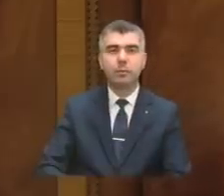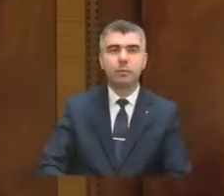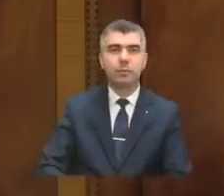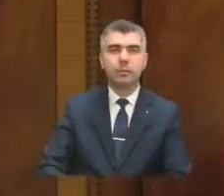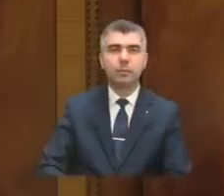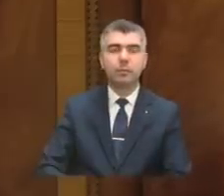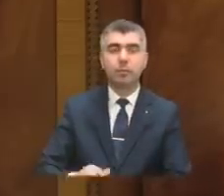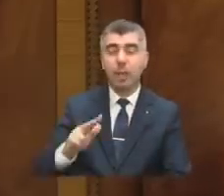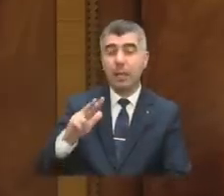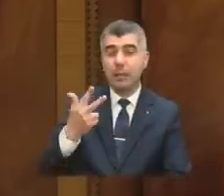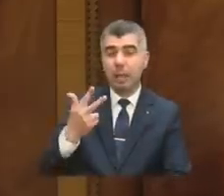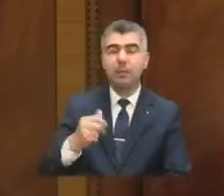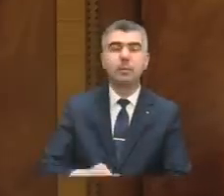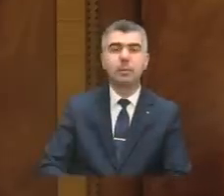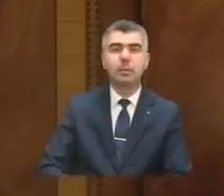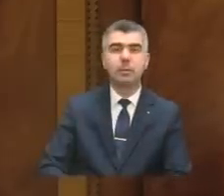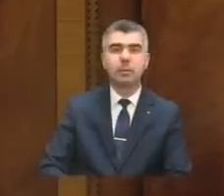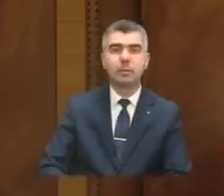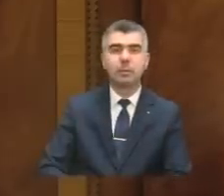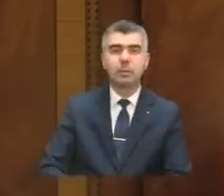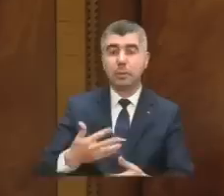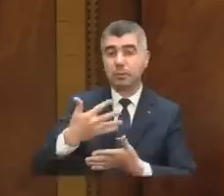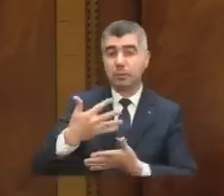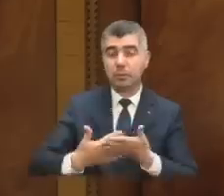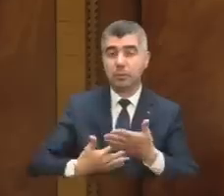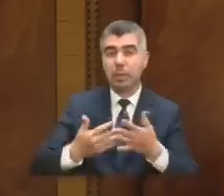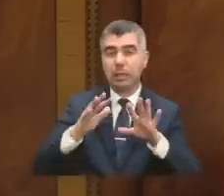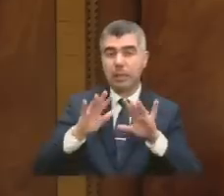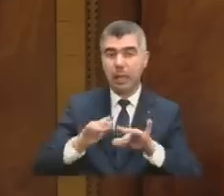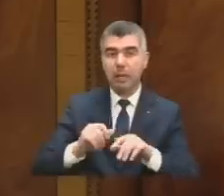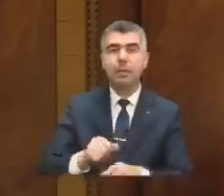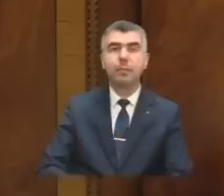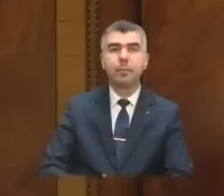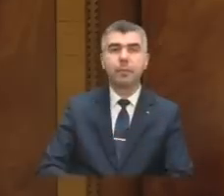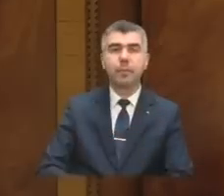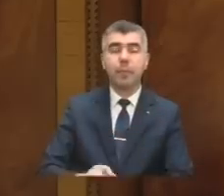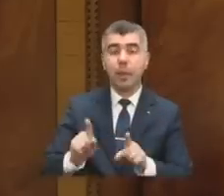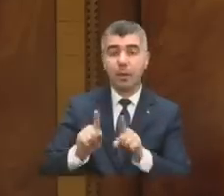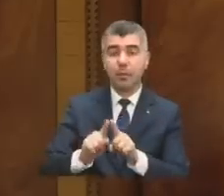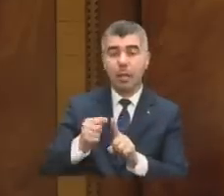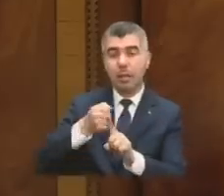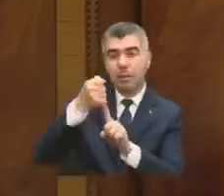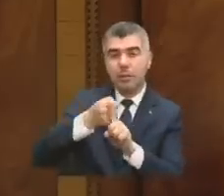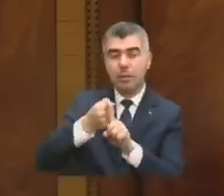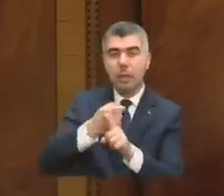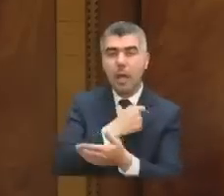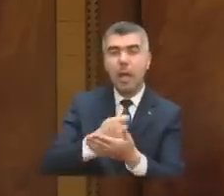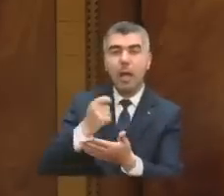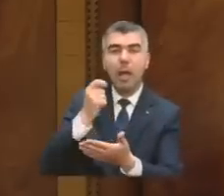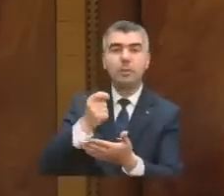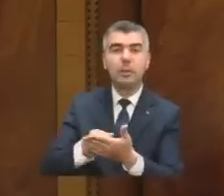المحور الثالث لهذا العرض يتعلق بحصيله الانشطه القضائيه